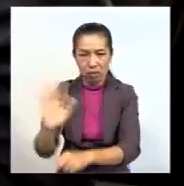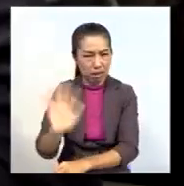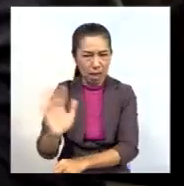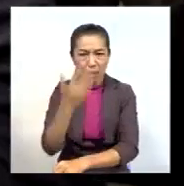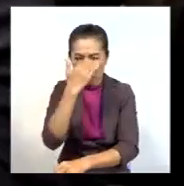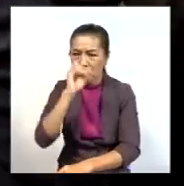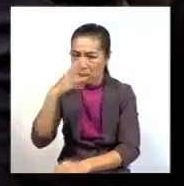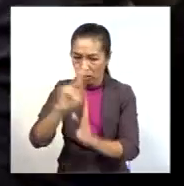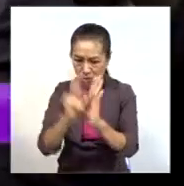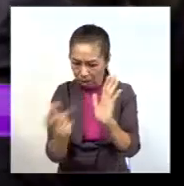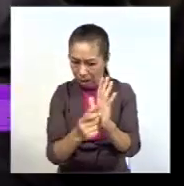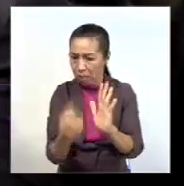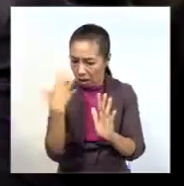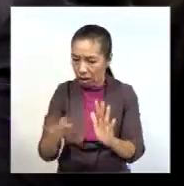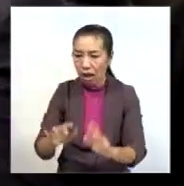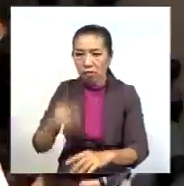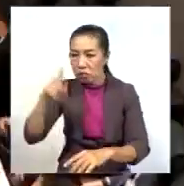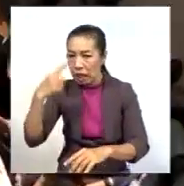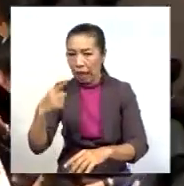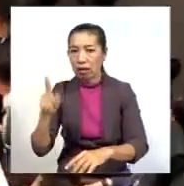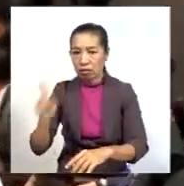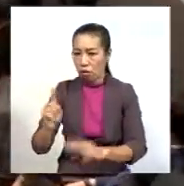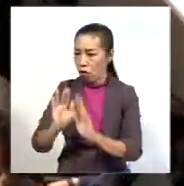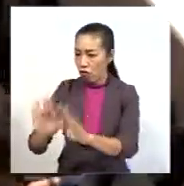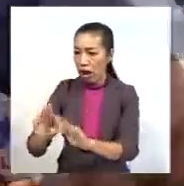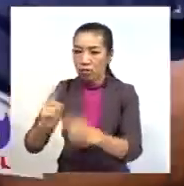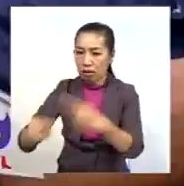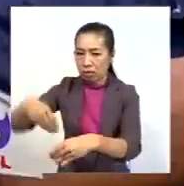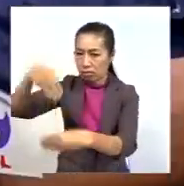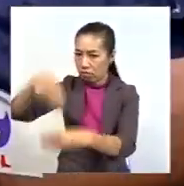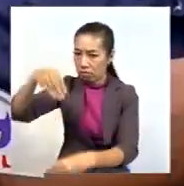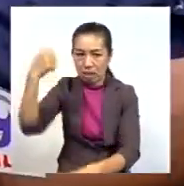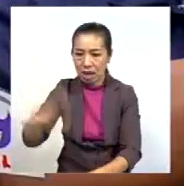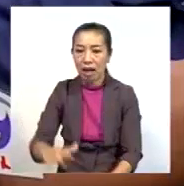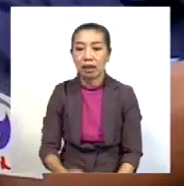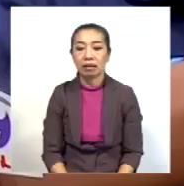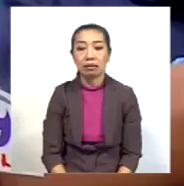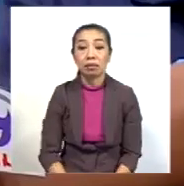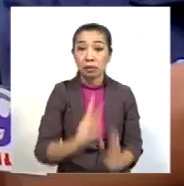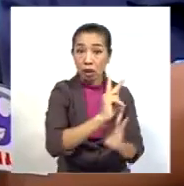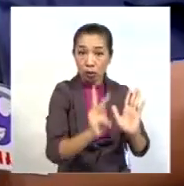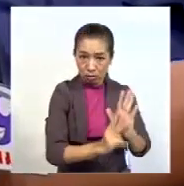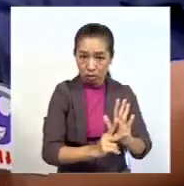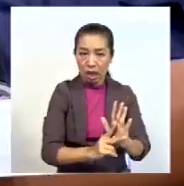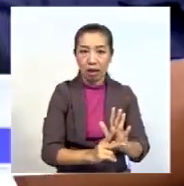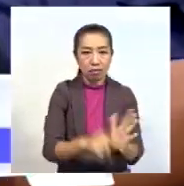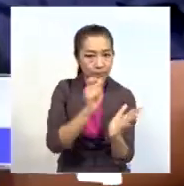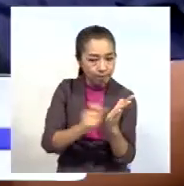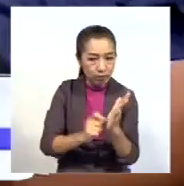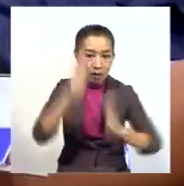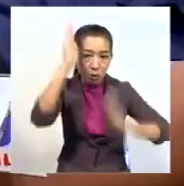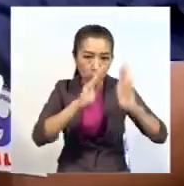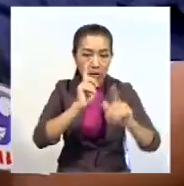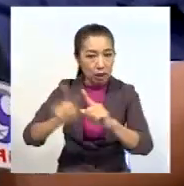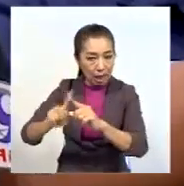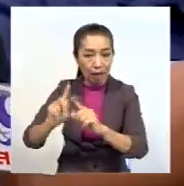มุมมองความคิดเห็นเรื่องนี้จากนายโพคินพลกุลค่ะ ตรากฎหมายเนี่ยต้องชอบด้วยบทบัญญัติแห่งรัฐธ